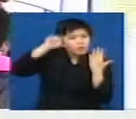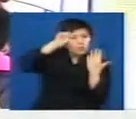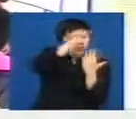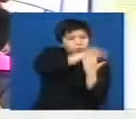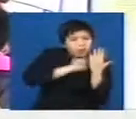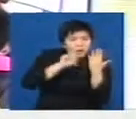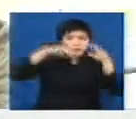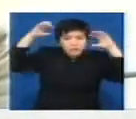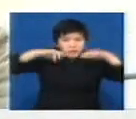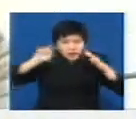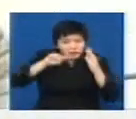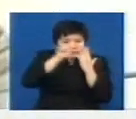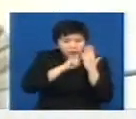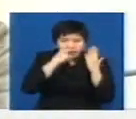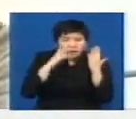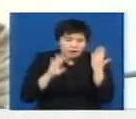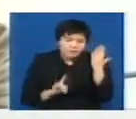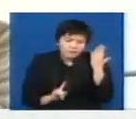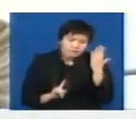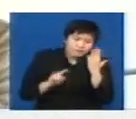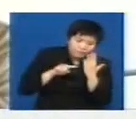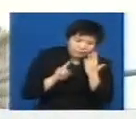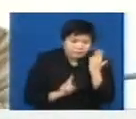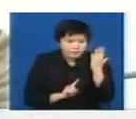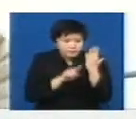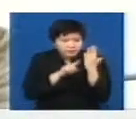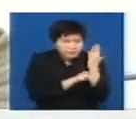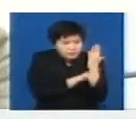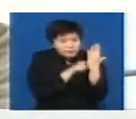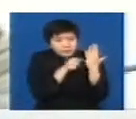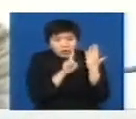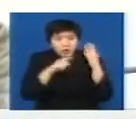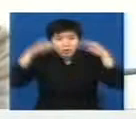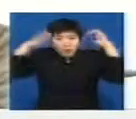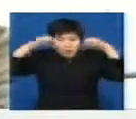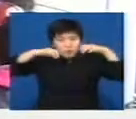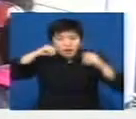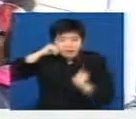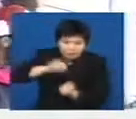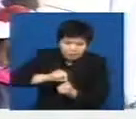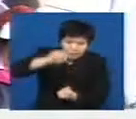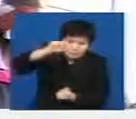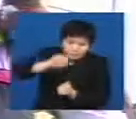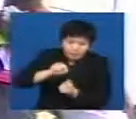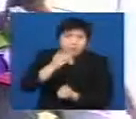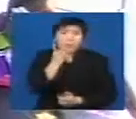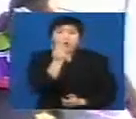ไงนะครับจะขึ้นฝั่งที่ไหนตกที่ไหนตกมากตกน้อยตกไป